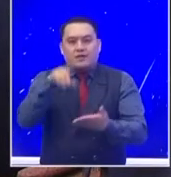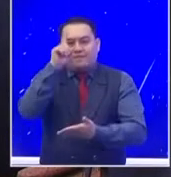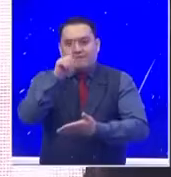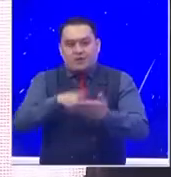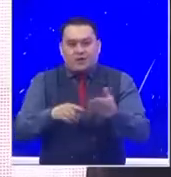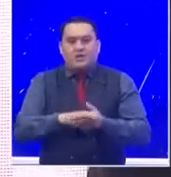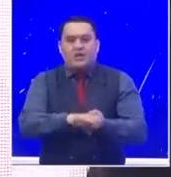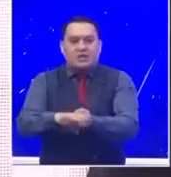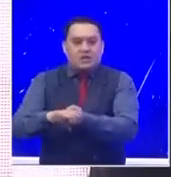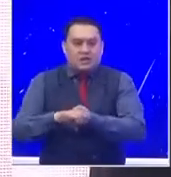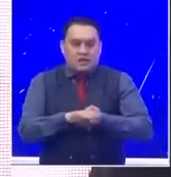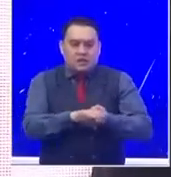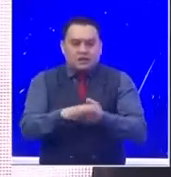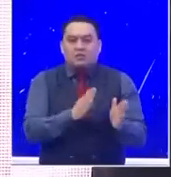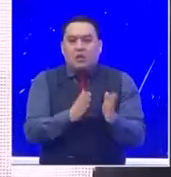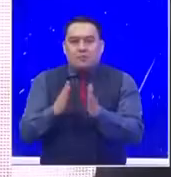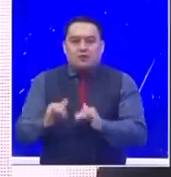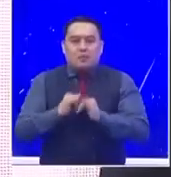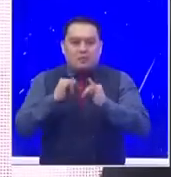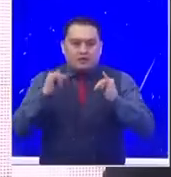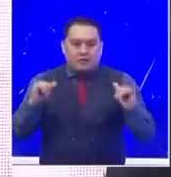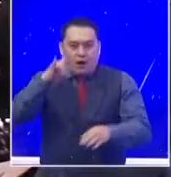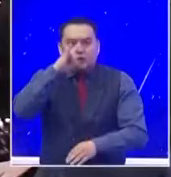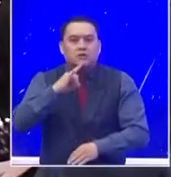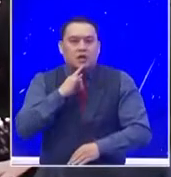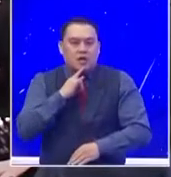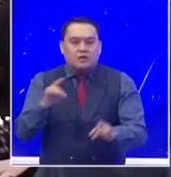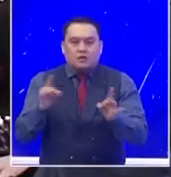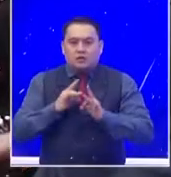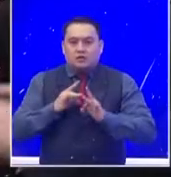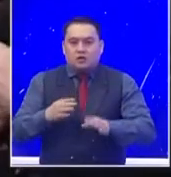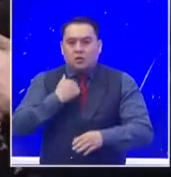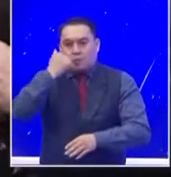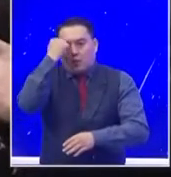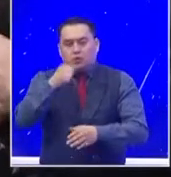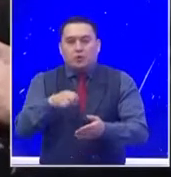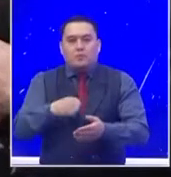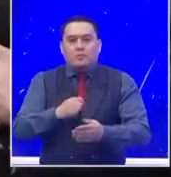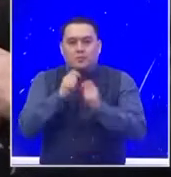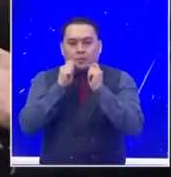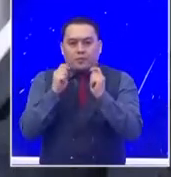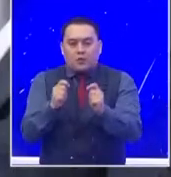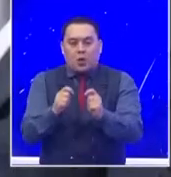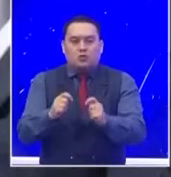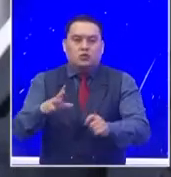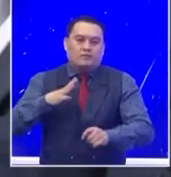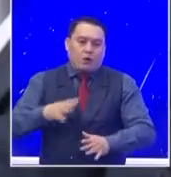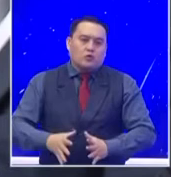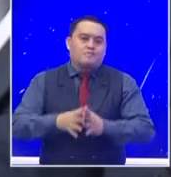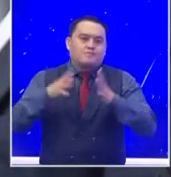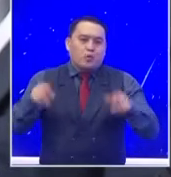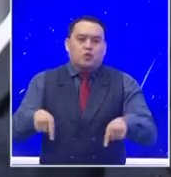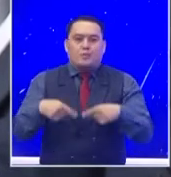единство стабильности и процветания казахстана ходе торжеств благодарственными письмами за неоценимый вклад в становление и